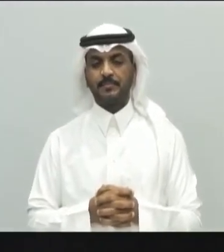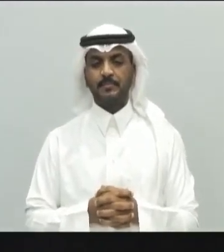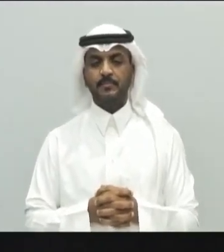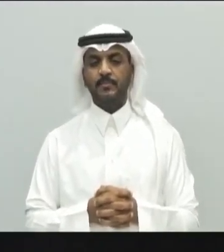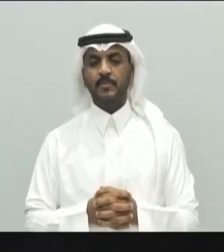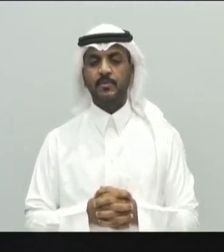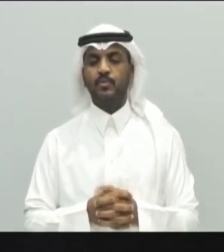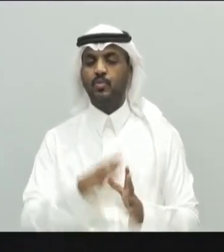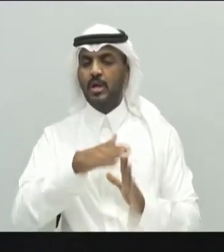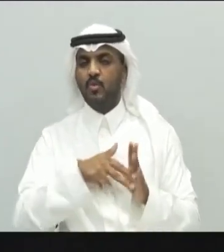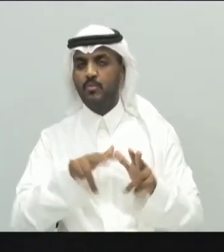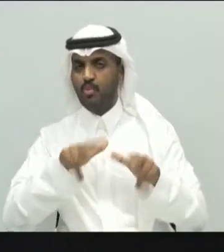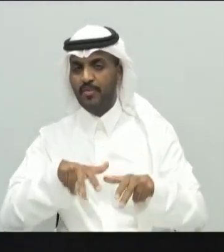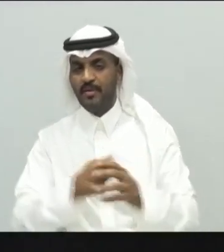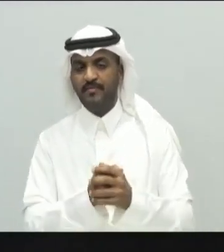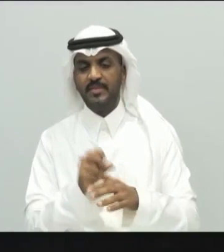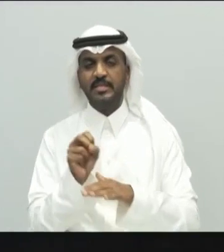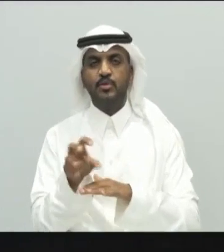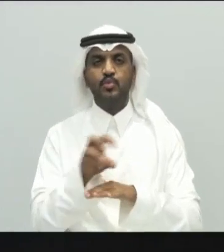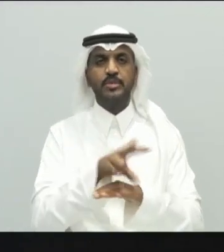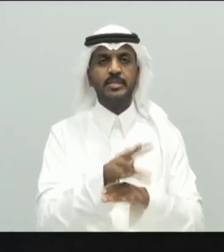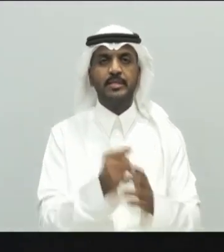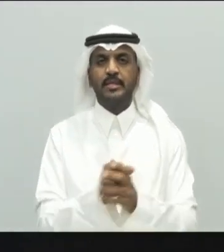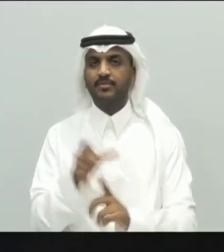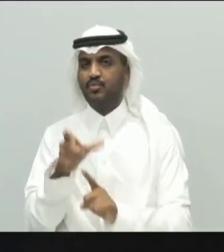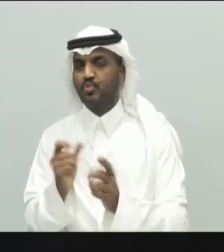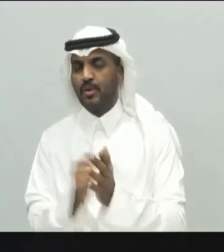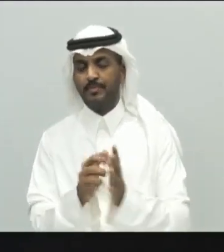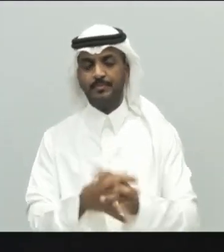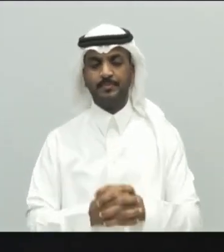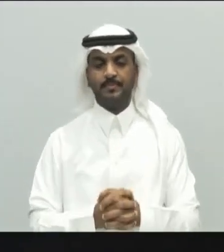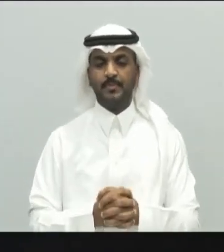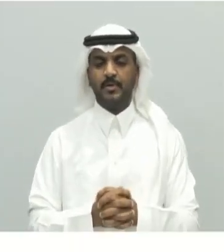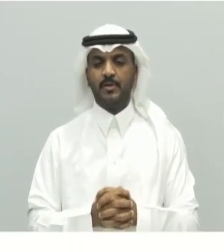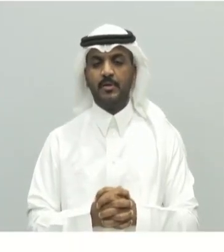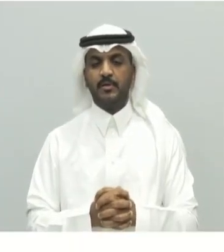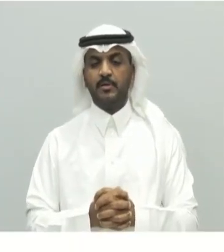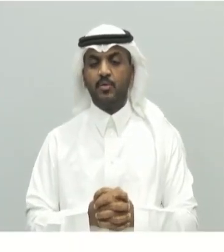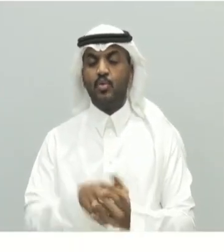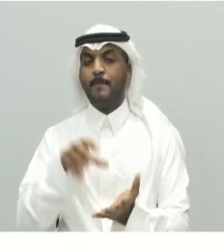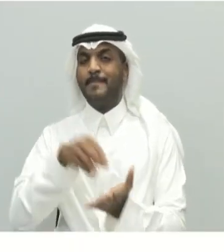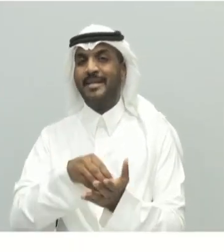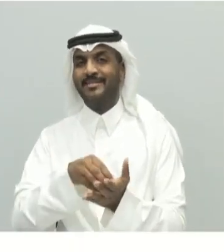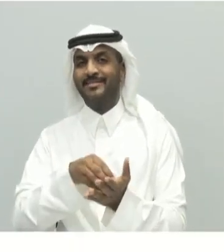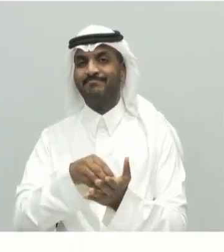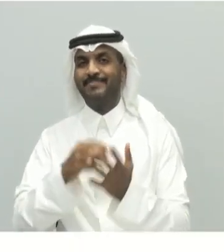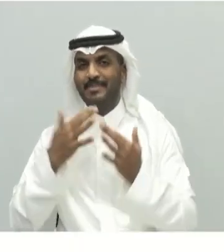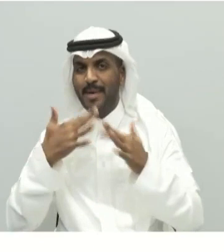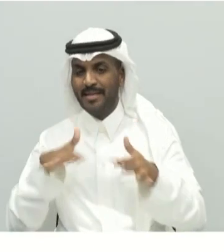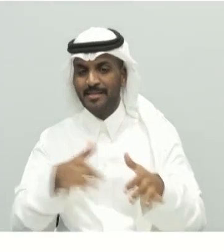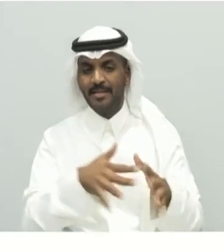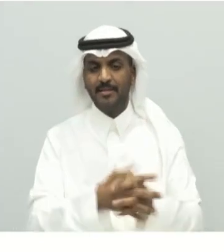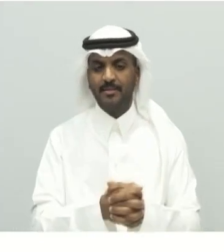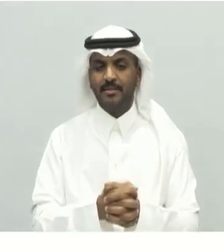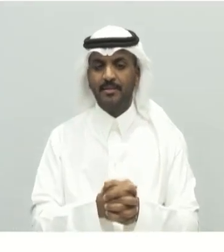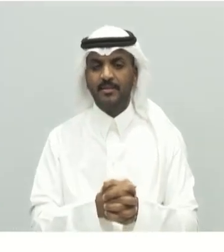العوامل المؤثره في توزيع السكان لدينا المناطق الساحليه العوامل المؤثره